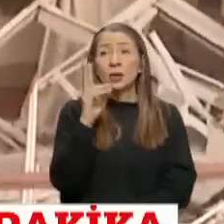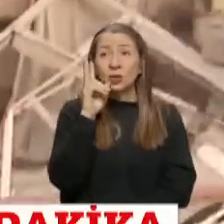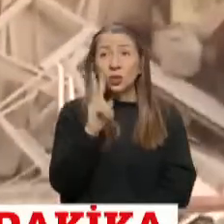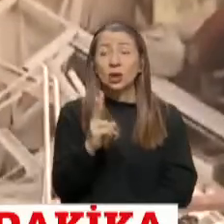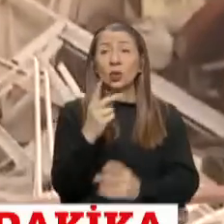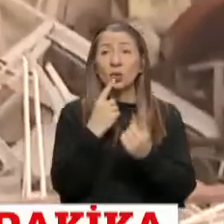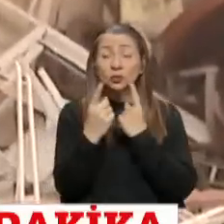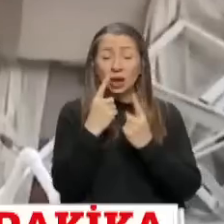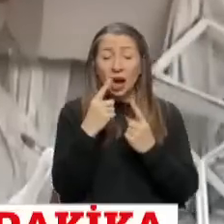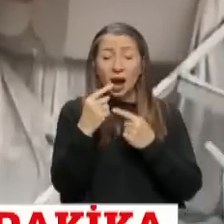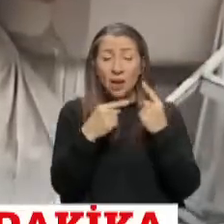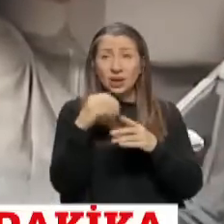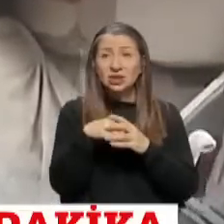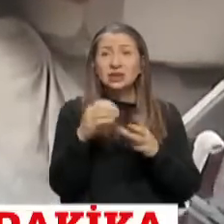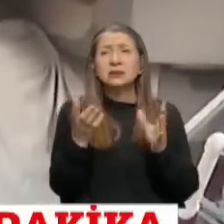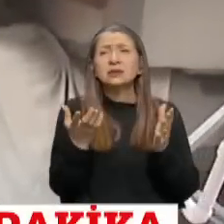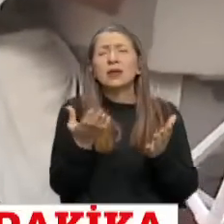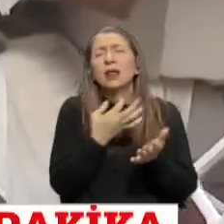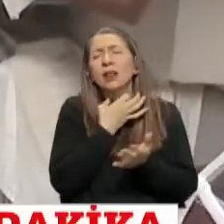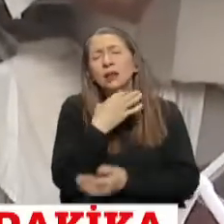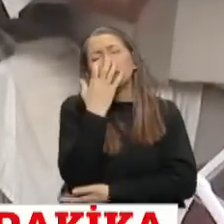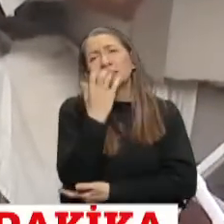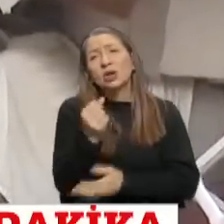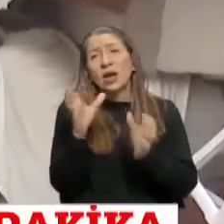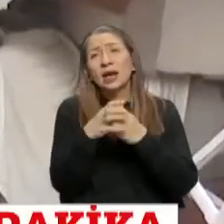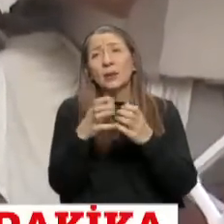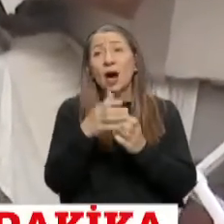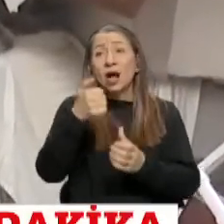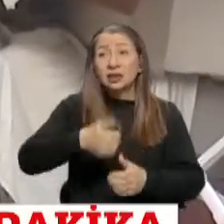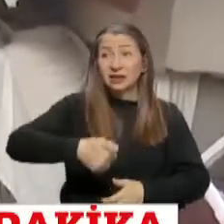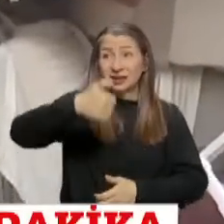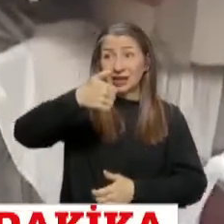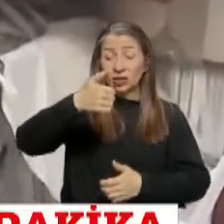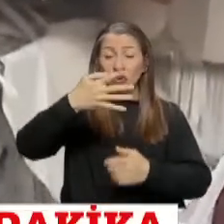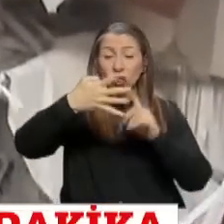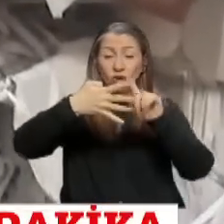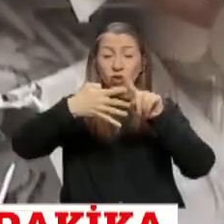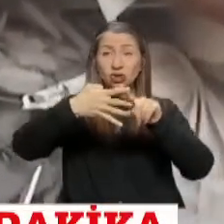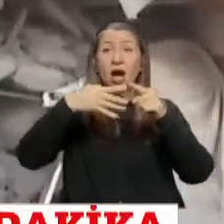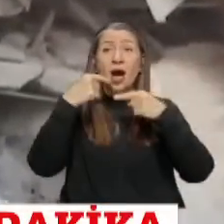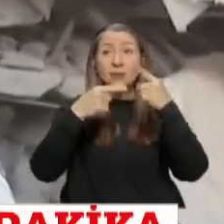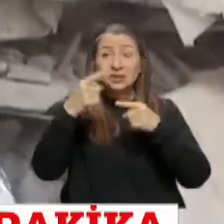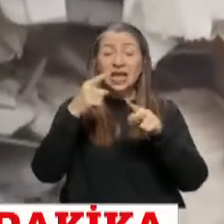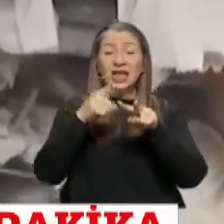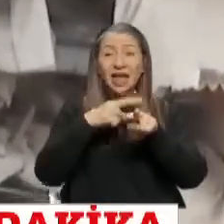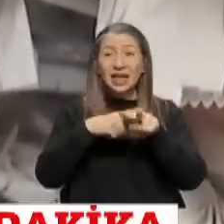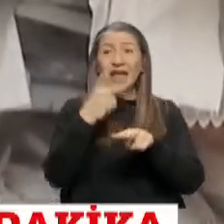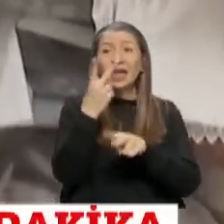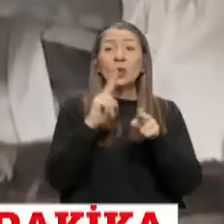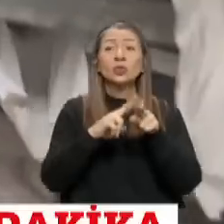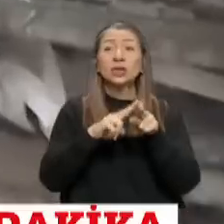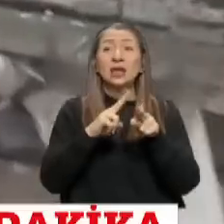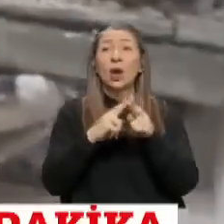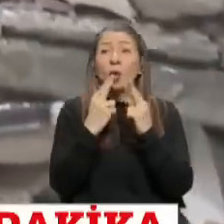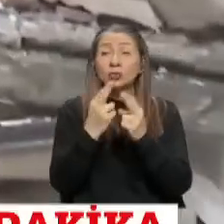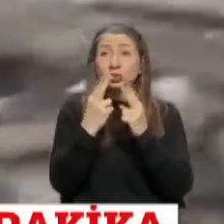Gördükleri, konuştukları yakınları için çaresizce ekip bekliyorlar. 6 katlı binanın 4. katındaki amcası, yengesi ve 2